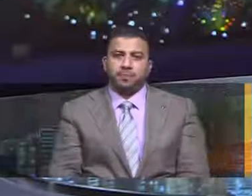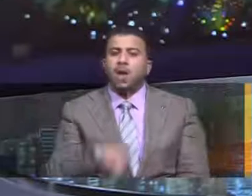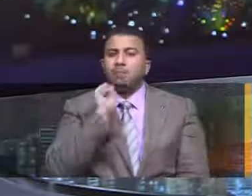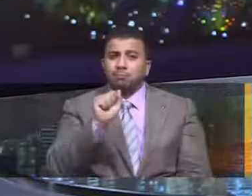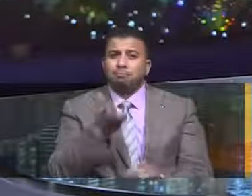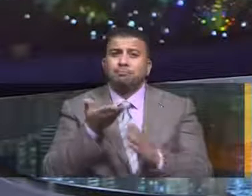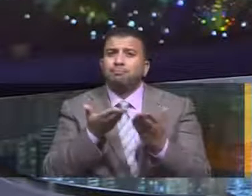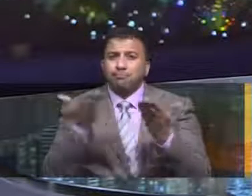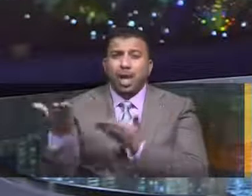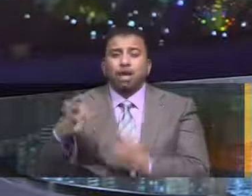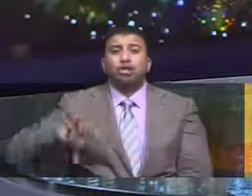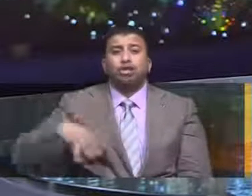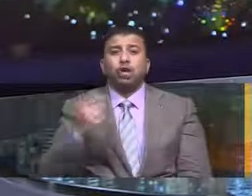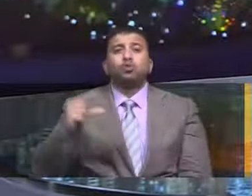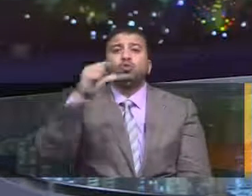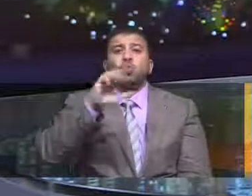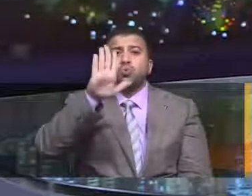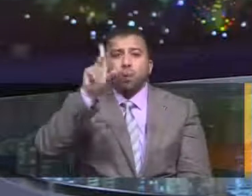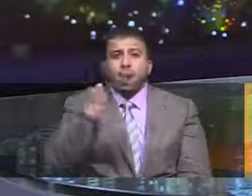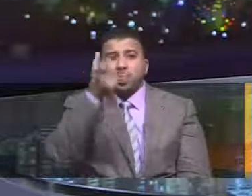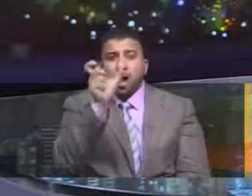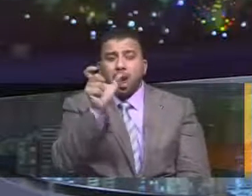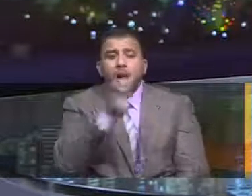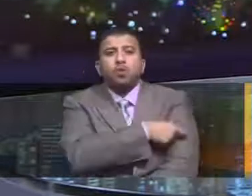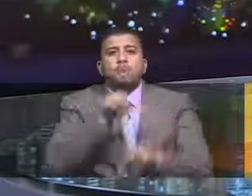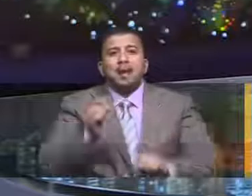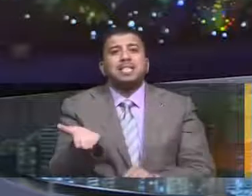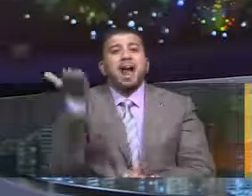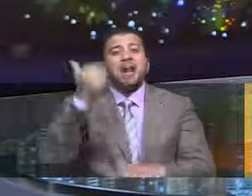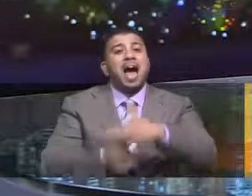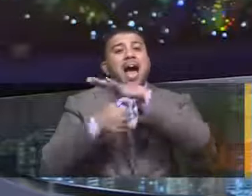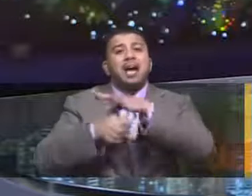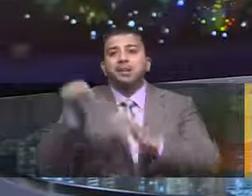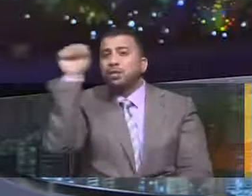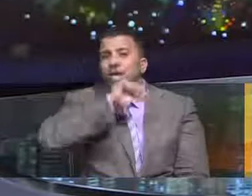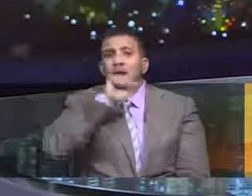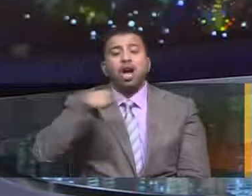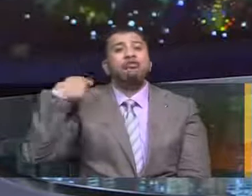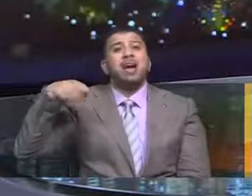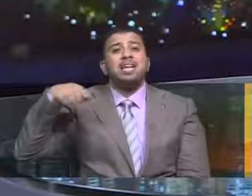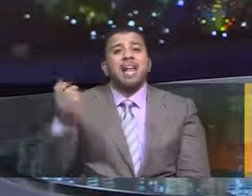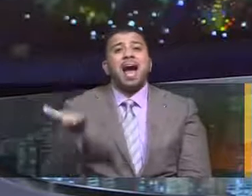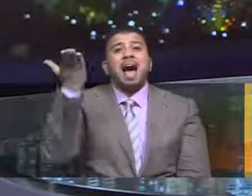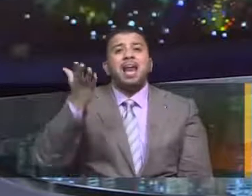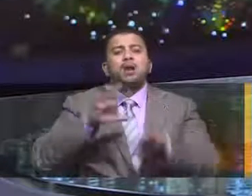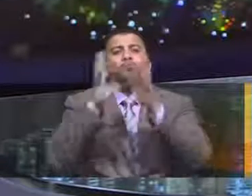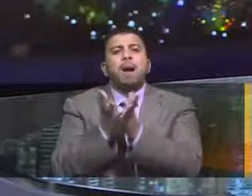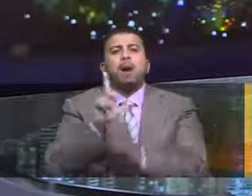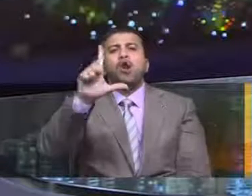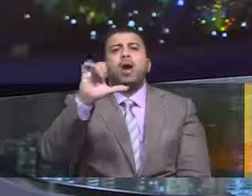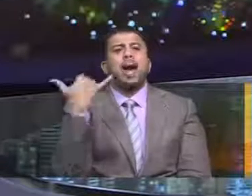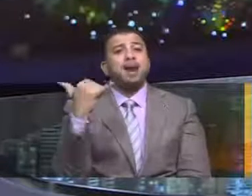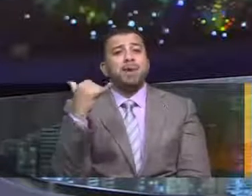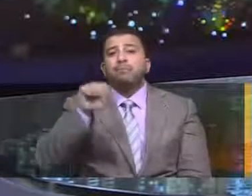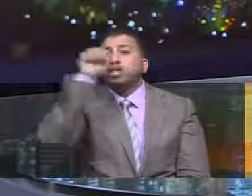إلى ذلك دعا صاحب السمو الشيخ الدكتور سلطان بن محمد القاسمي عضو المجلس الأعلى حاكم الشارقة الرئيس الأعلى لمجمع